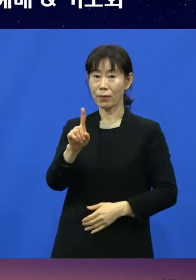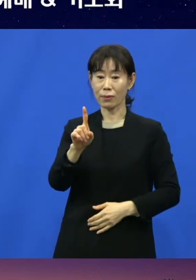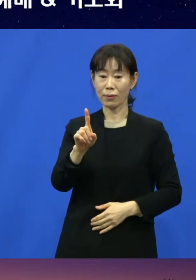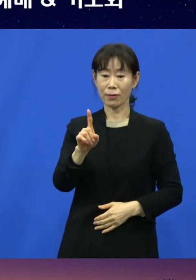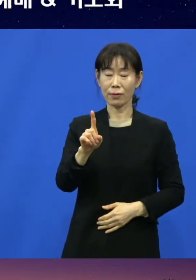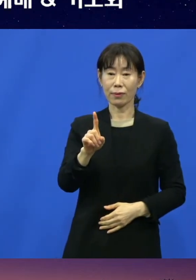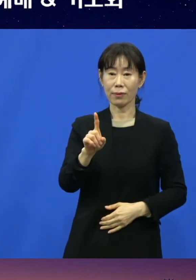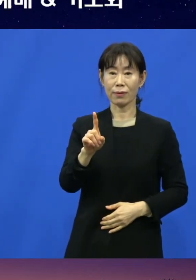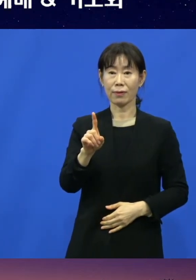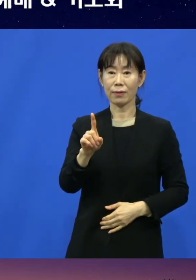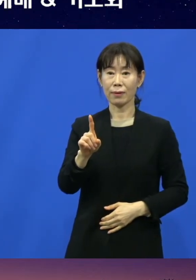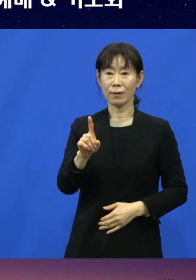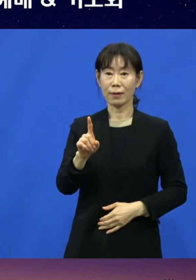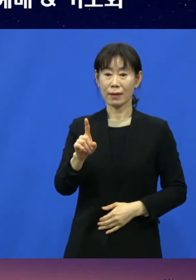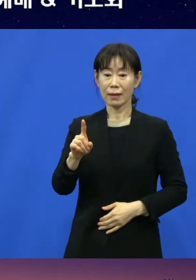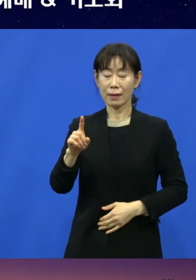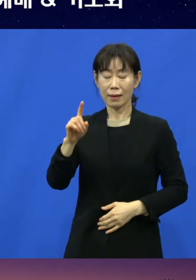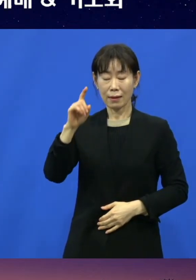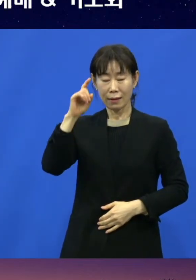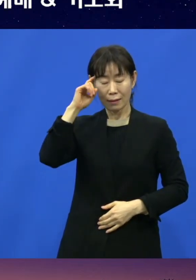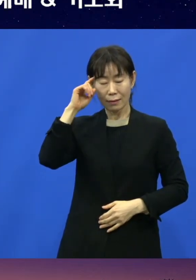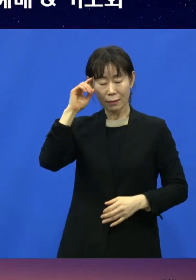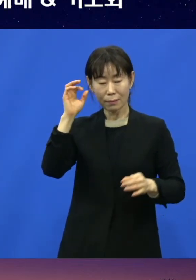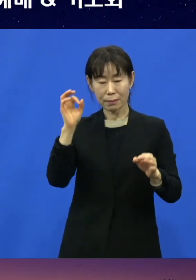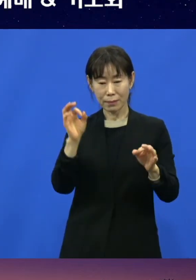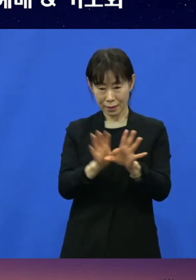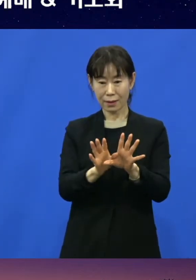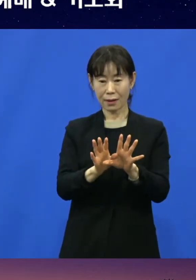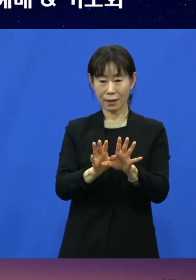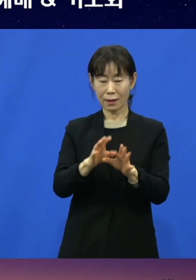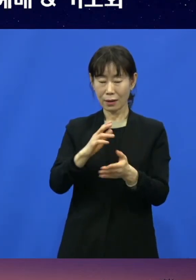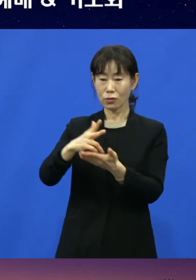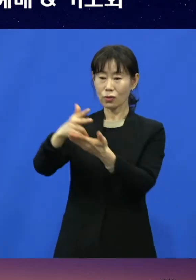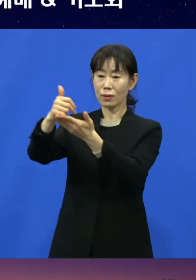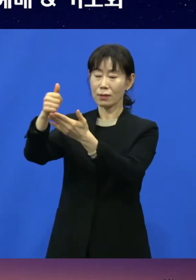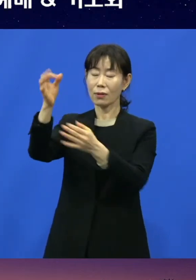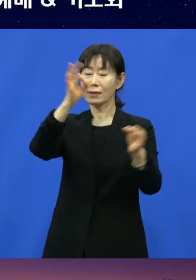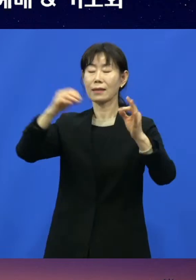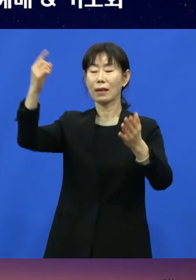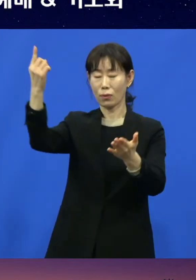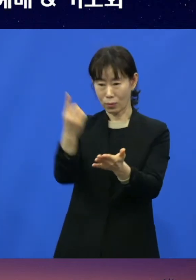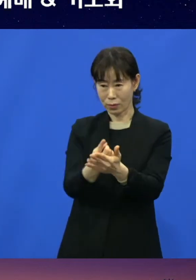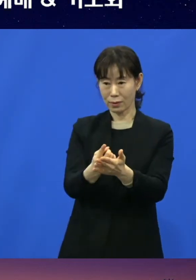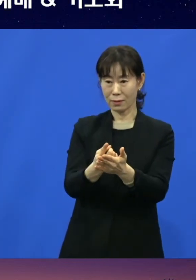것도 마찬가지죠. 생각지도 않는 순간에 주님 우리의 인생에 찾아오신 거예요.